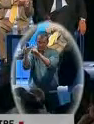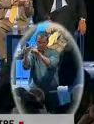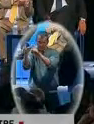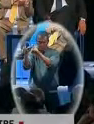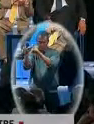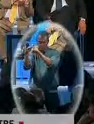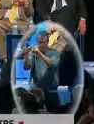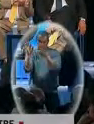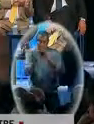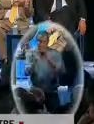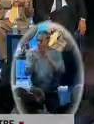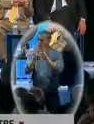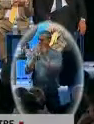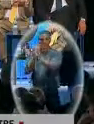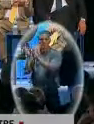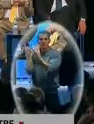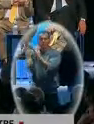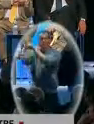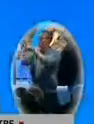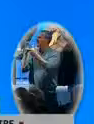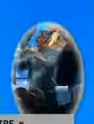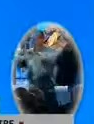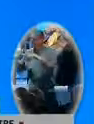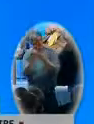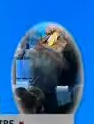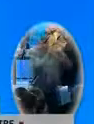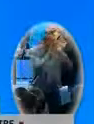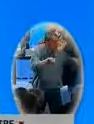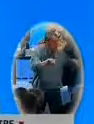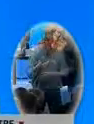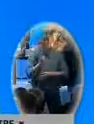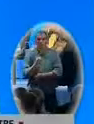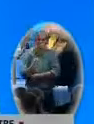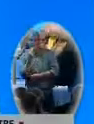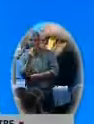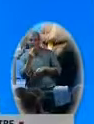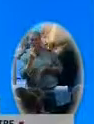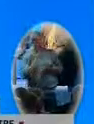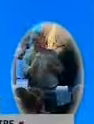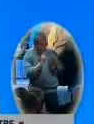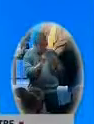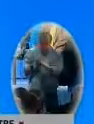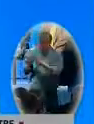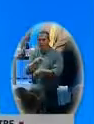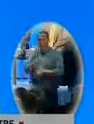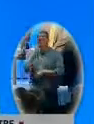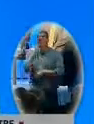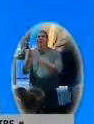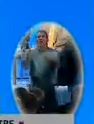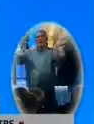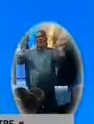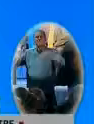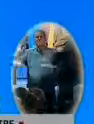personne ne semble oser revendiquer la liberté, de crainte d'être aussitôt qualifié d'ultralibéral. C'est une